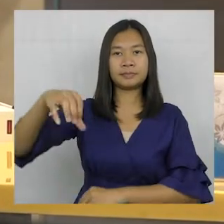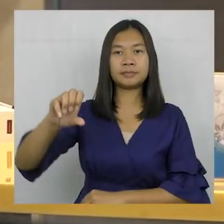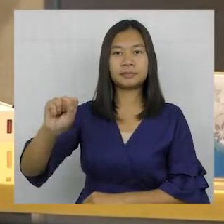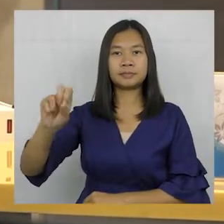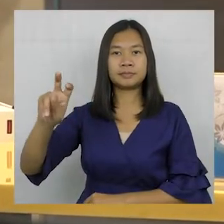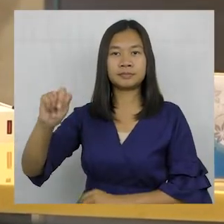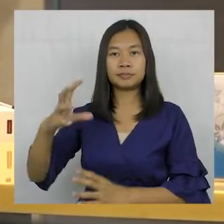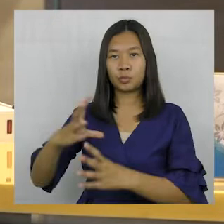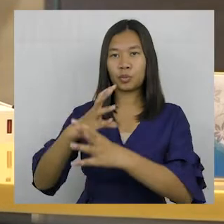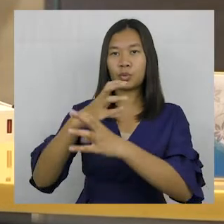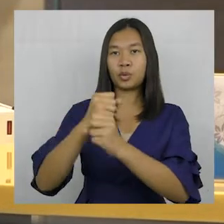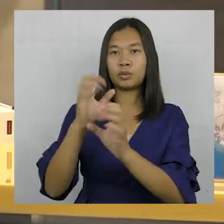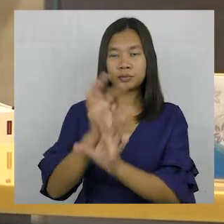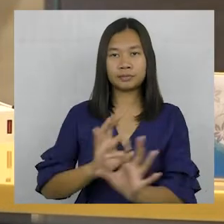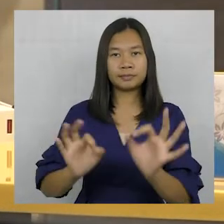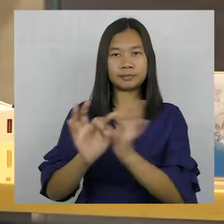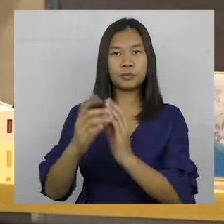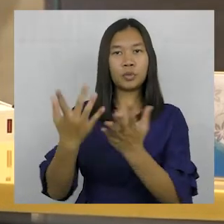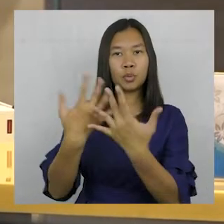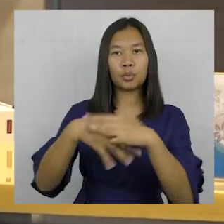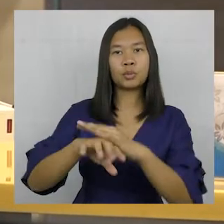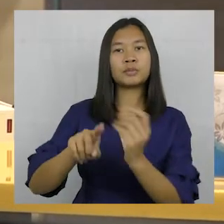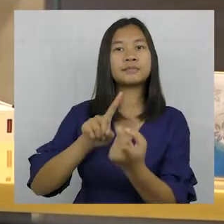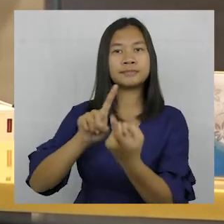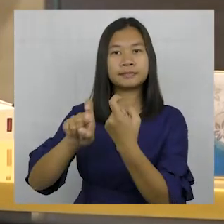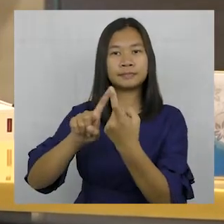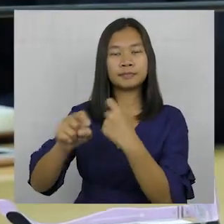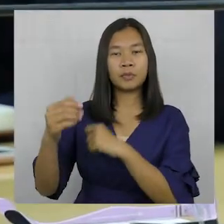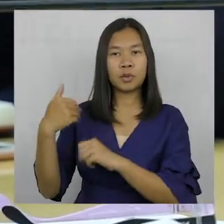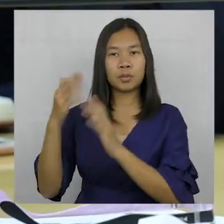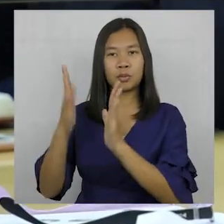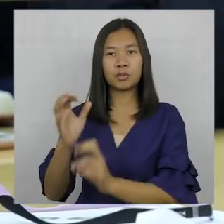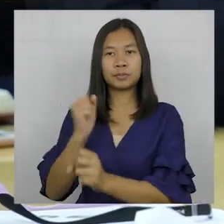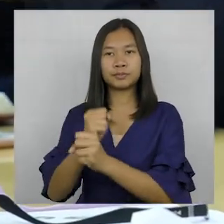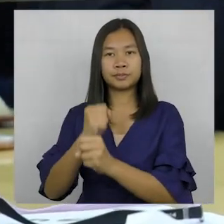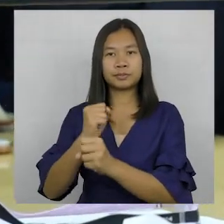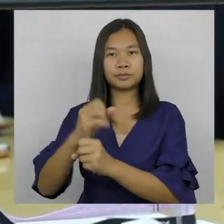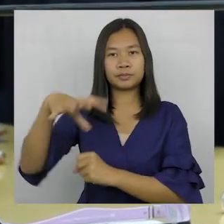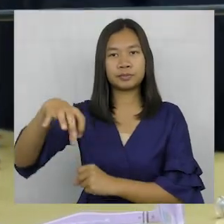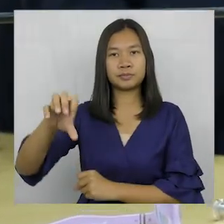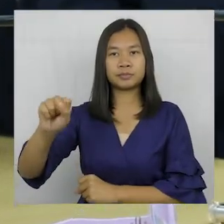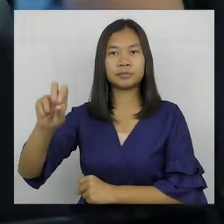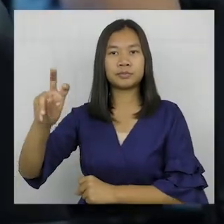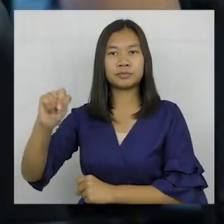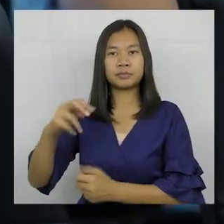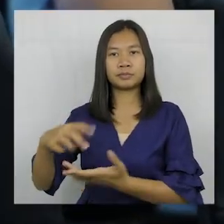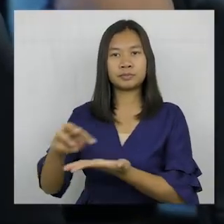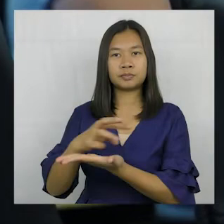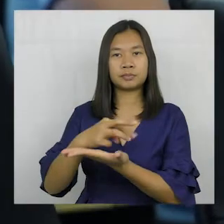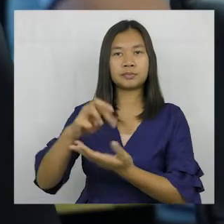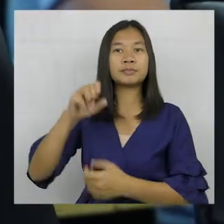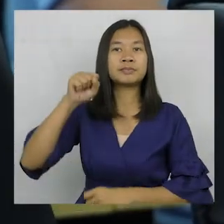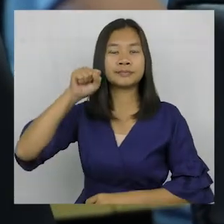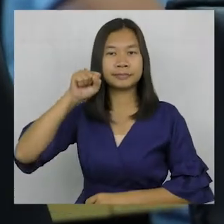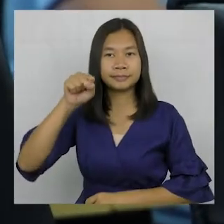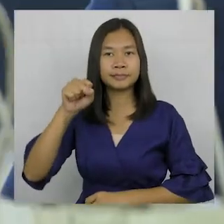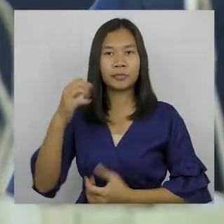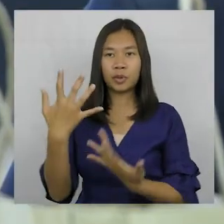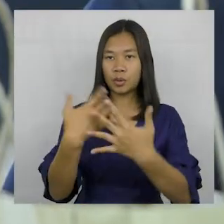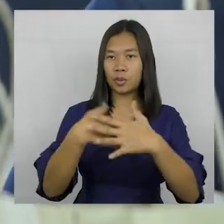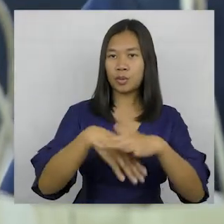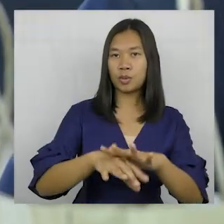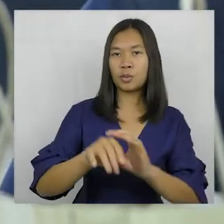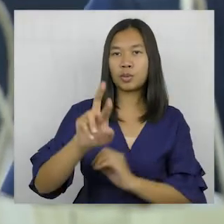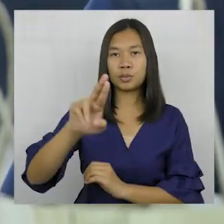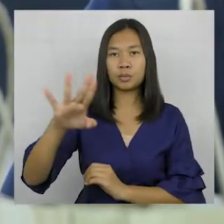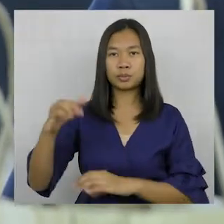านอธิการบดีได้สรุปประเด็นและร่วมตอบข้อซักถามโดยมีบุคลากรในสังกัดสำนักงานอธิการบดีมหาวิทยาลัยราชภัฏสกลนคร